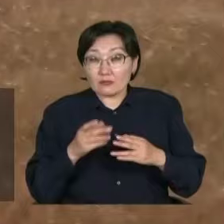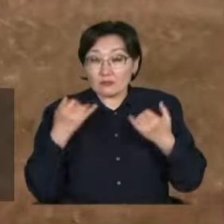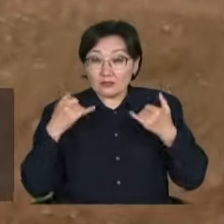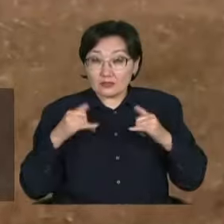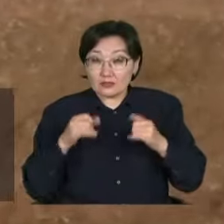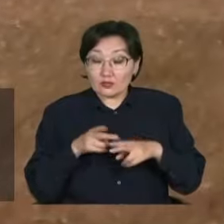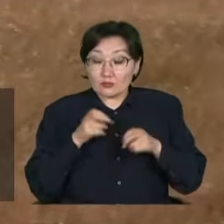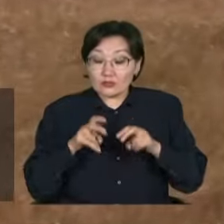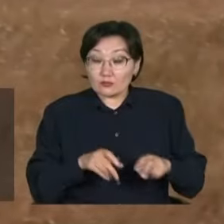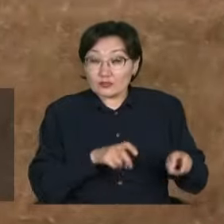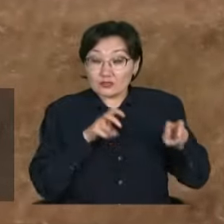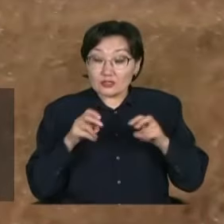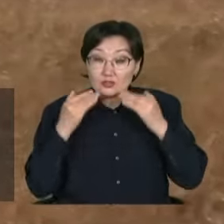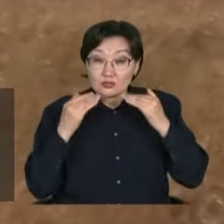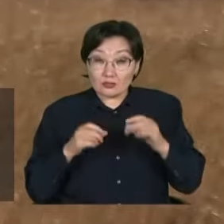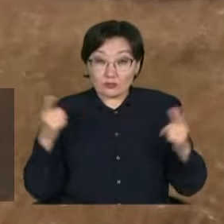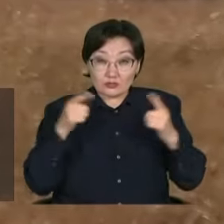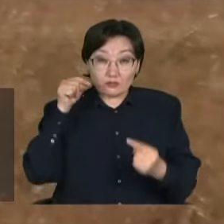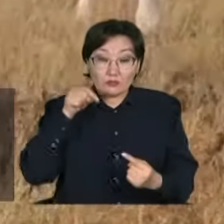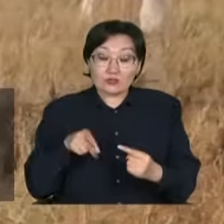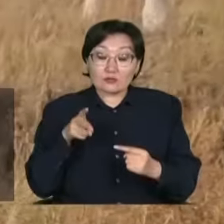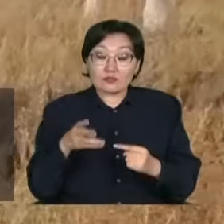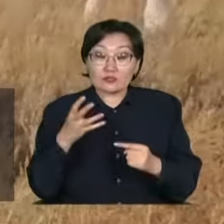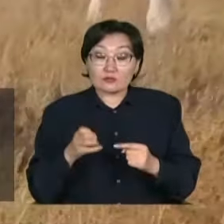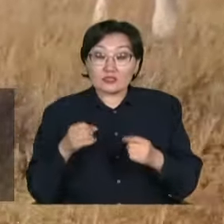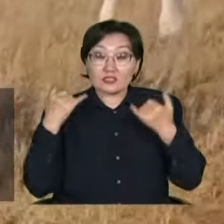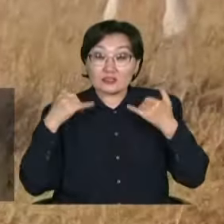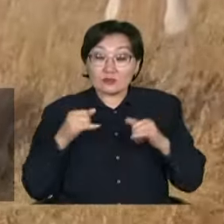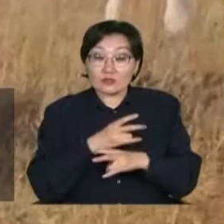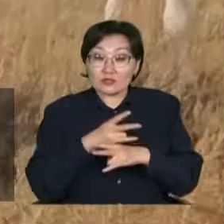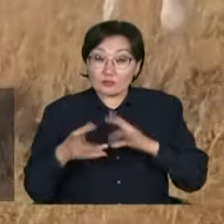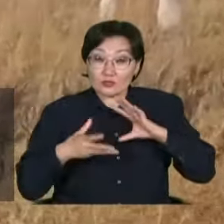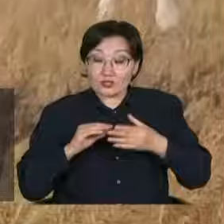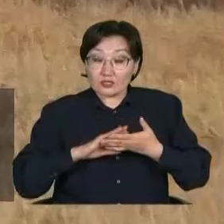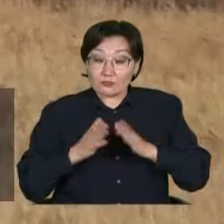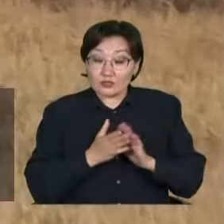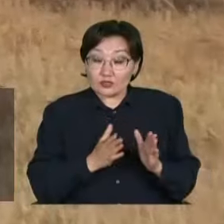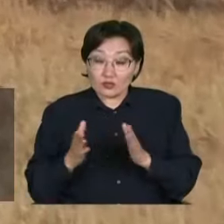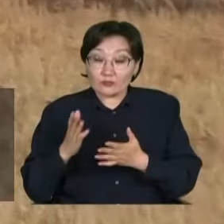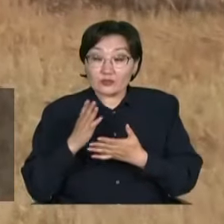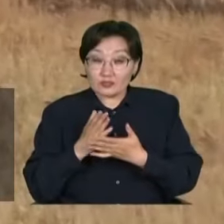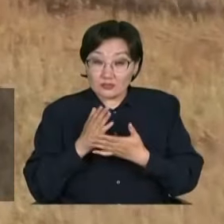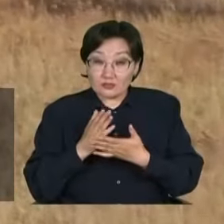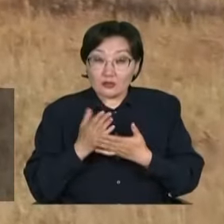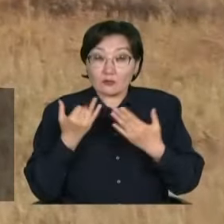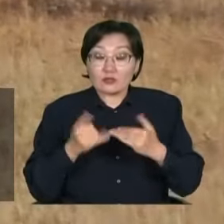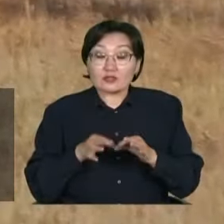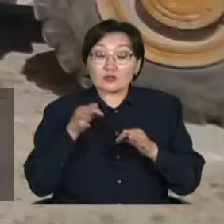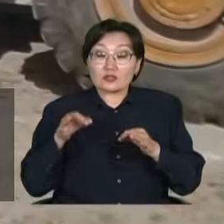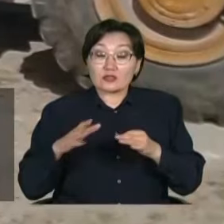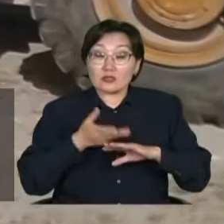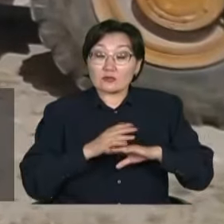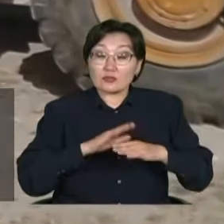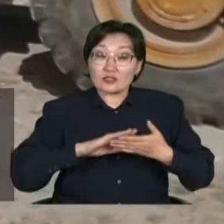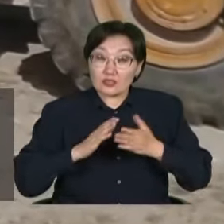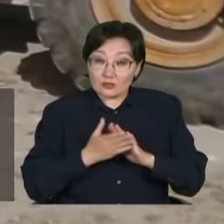келіпті. Соның өзінде соңғы мәліметтер бойынша 2400 мал басы қырылған. Жалпы жағдай тұрақталып келе жатқан. Нағарамастан аймақта төтенше